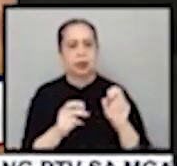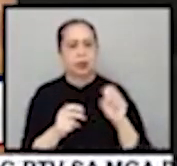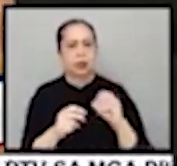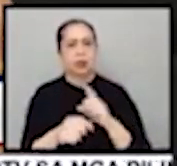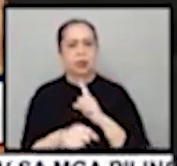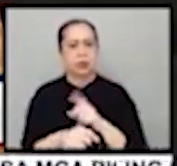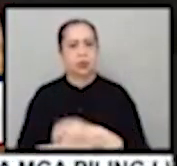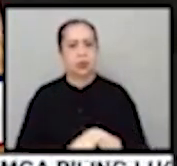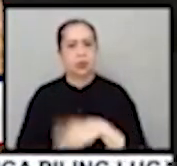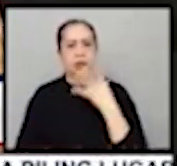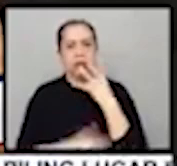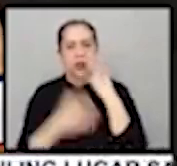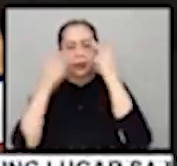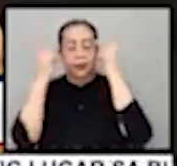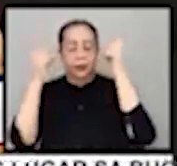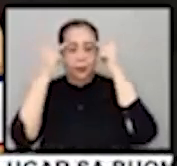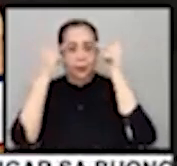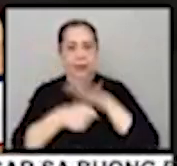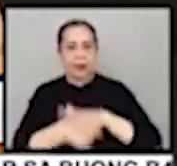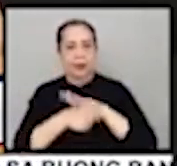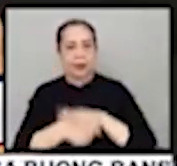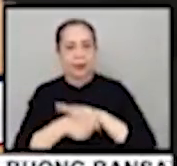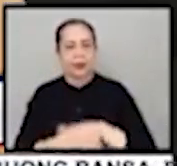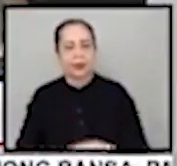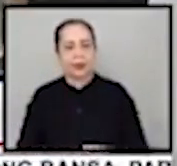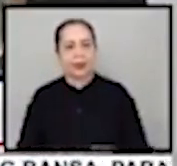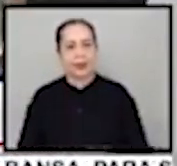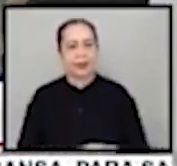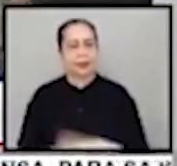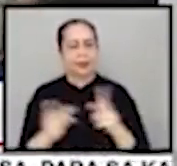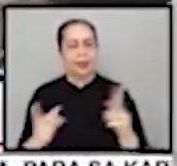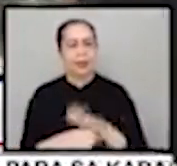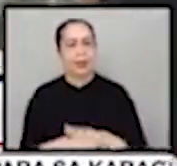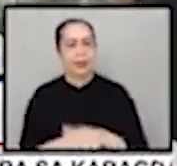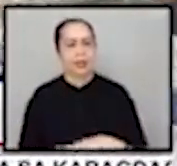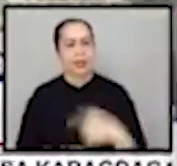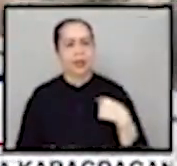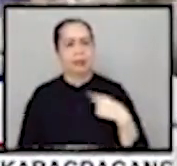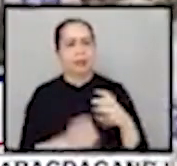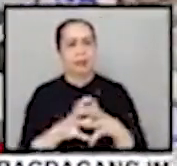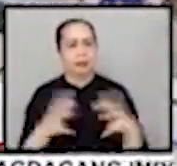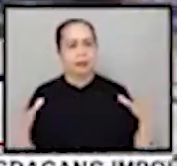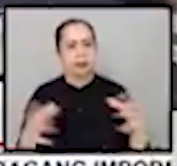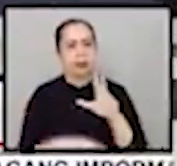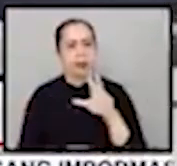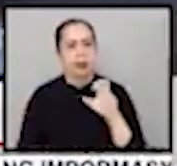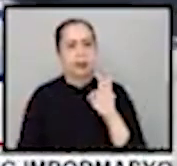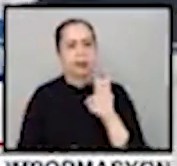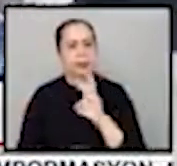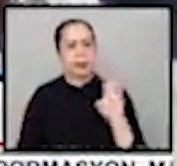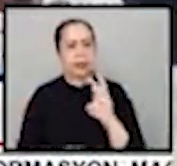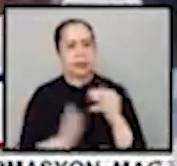Kaya nalugas yung buhok ko. Siya pinigsa. Sa sobrang stress. Kami yata ang pinakamalaki. 366